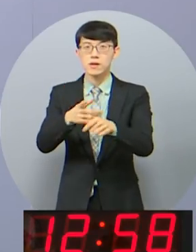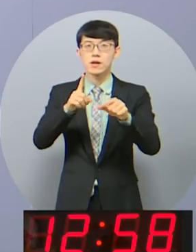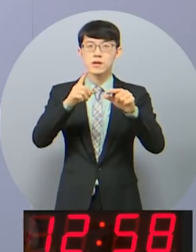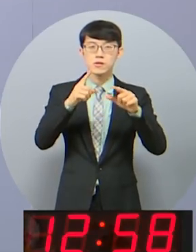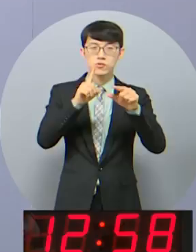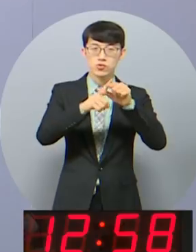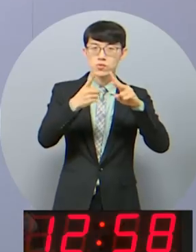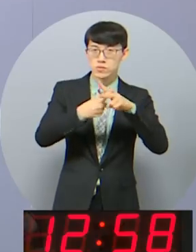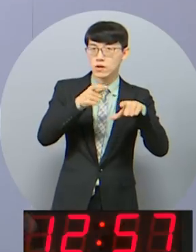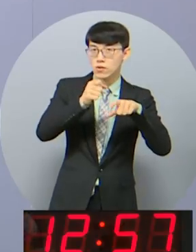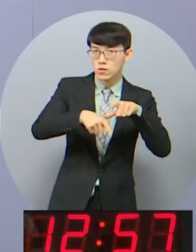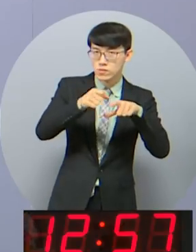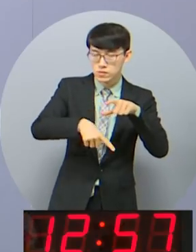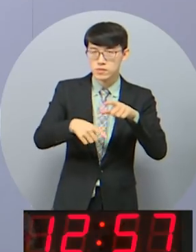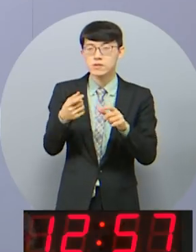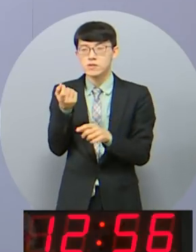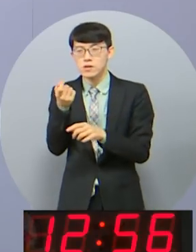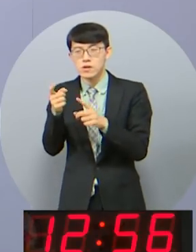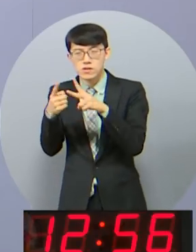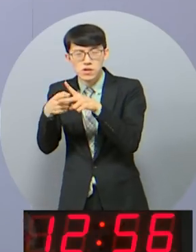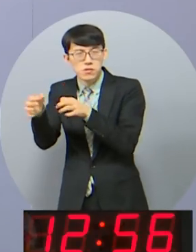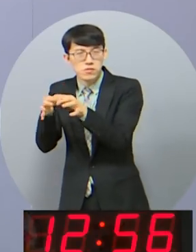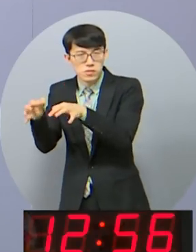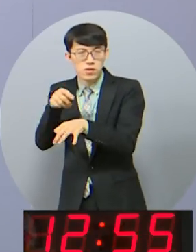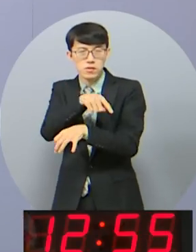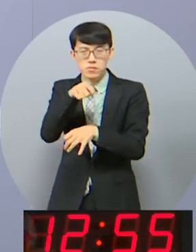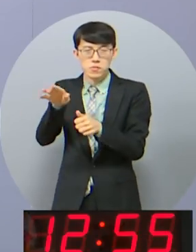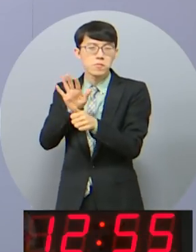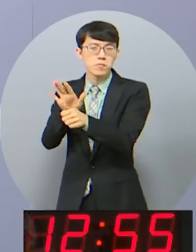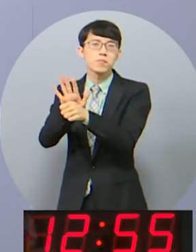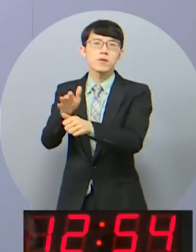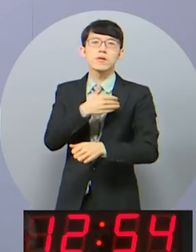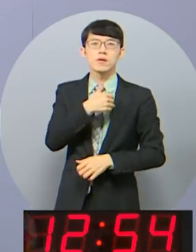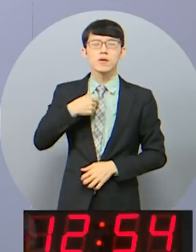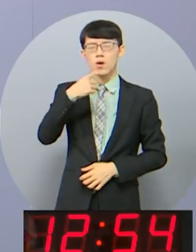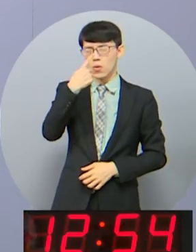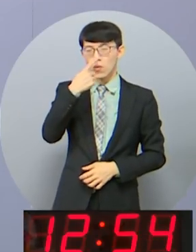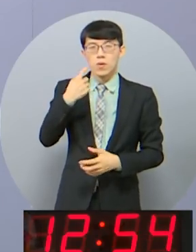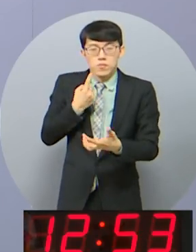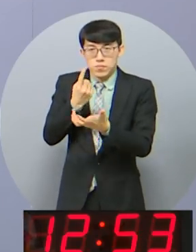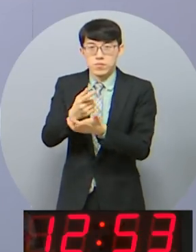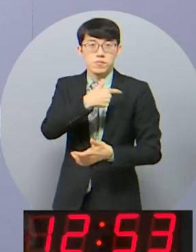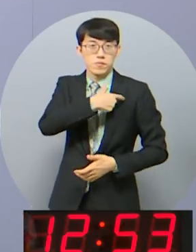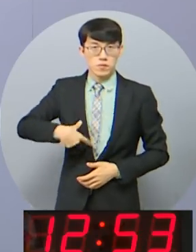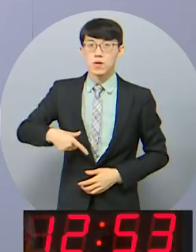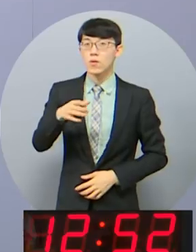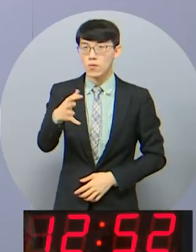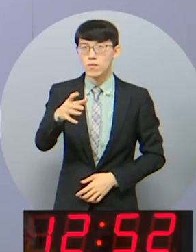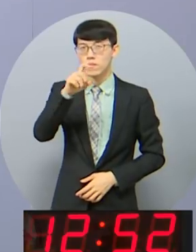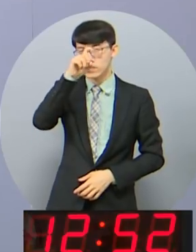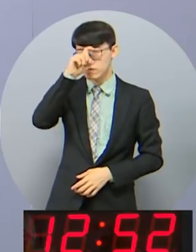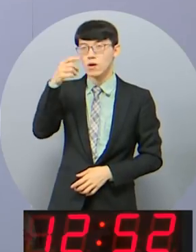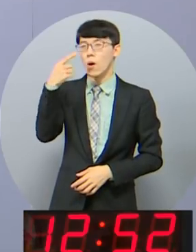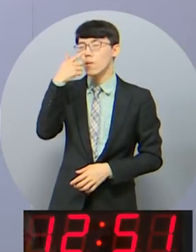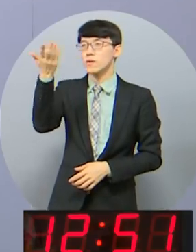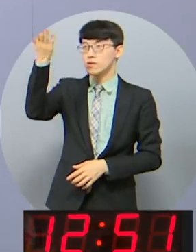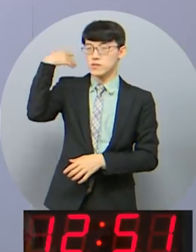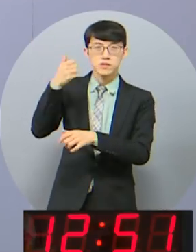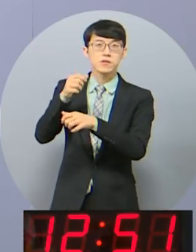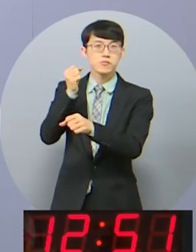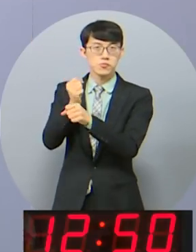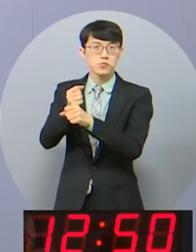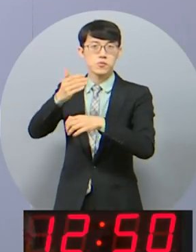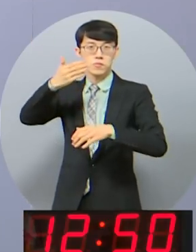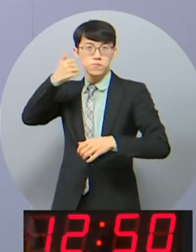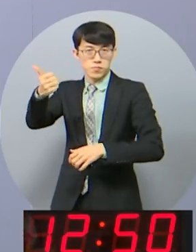式。我此次参选的目的，就是希望复制成功的经济蓝海模式，